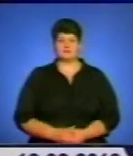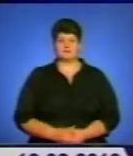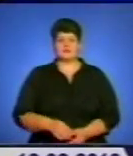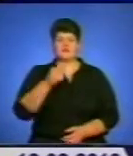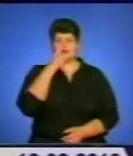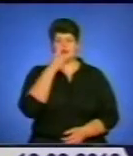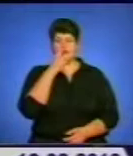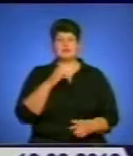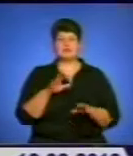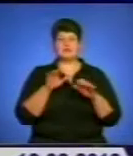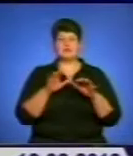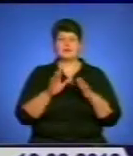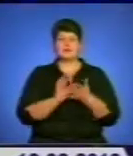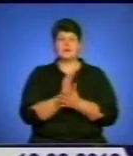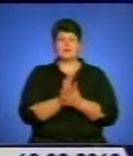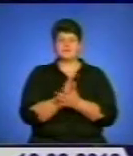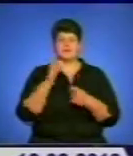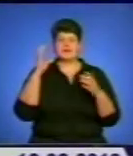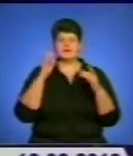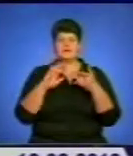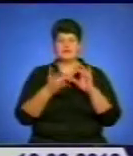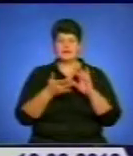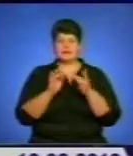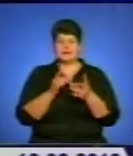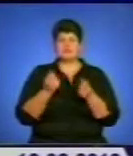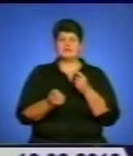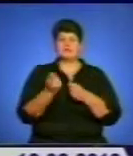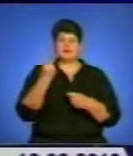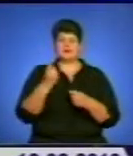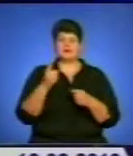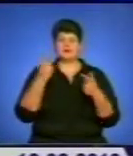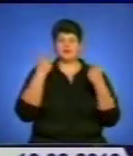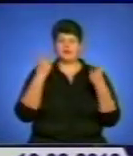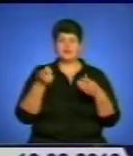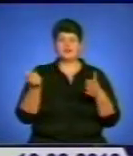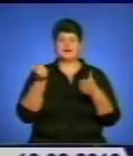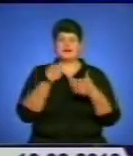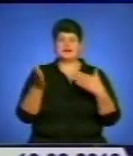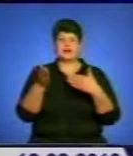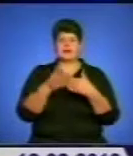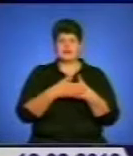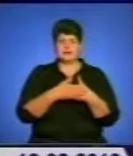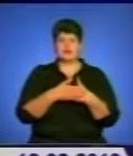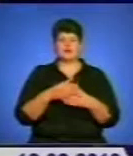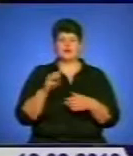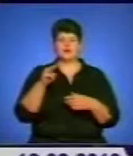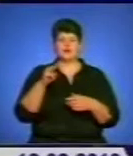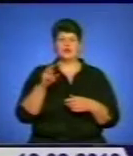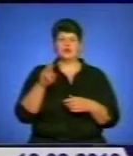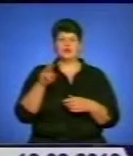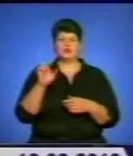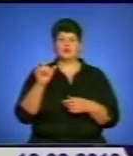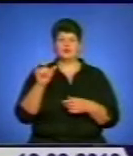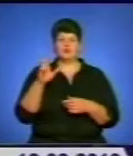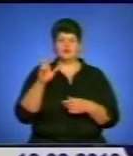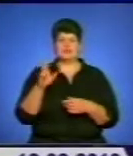Віднедавна у засобах масової інформації та інтернеті з'явилася інформація про закриття тубдиспансеру у Язлівці Бучацького району. Однак